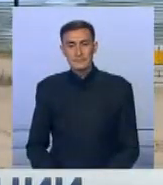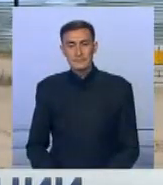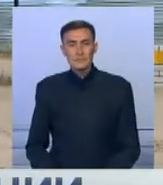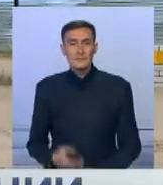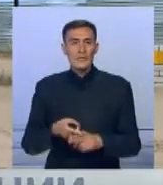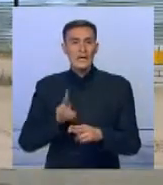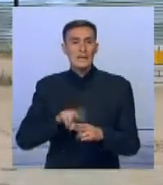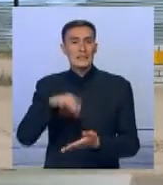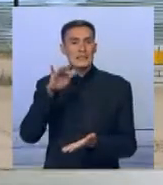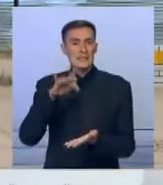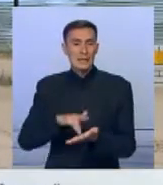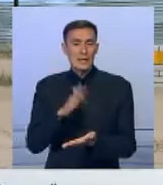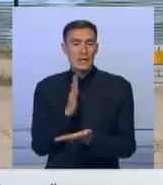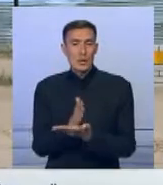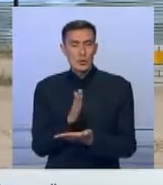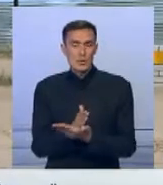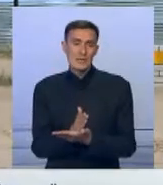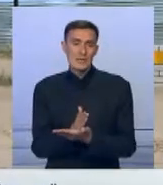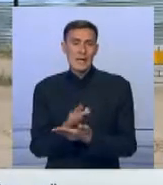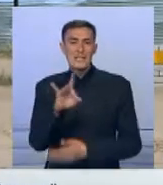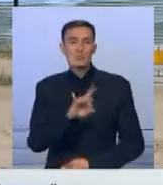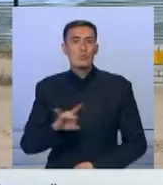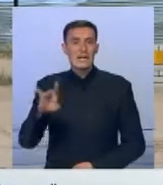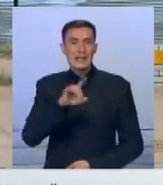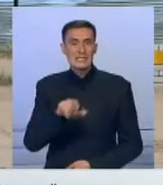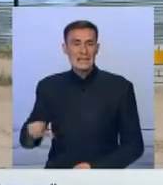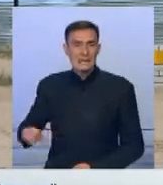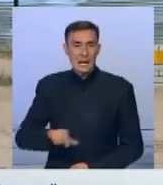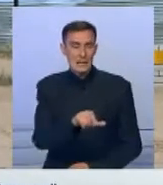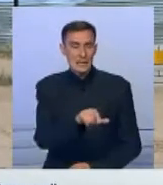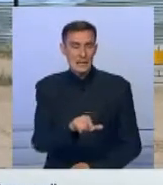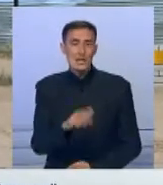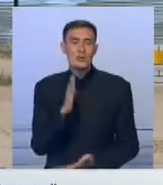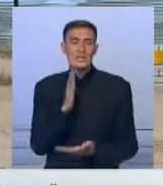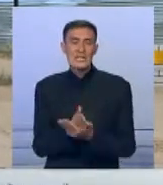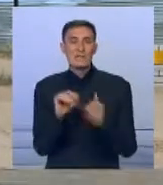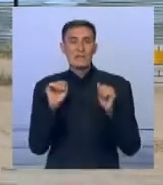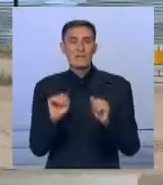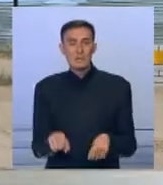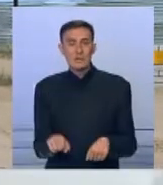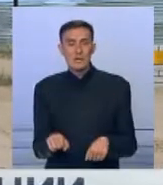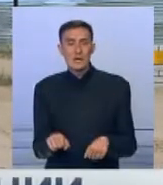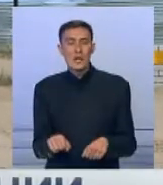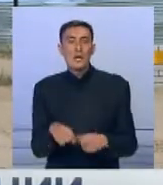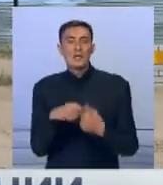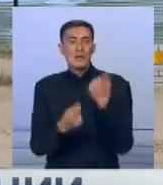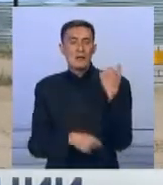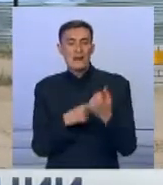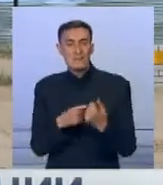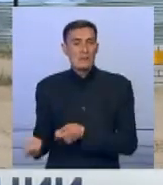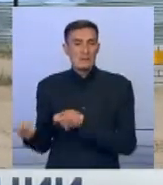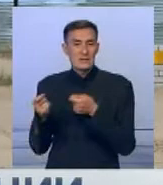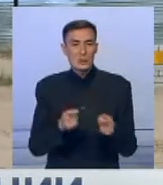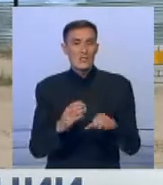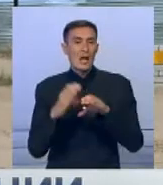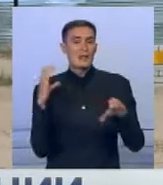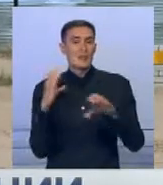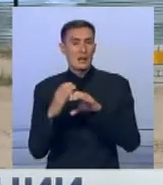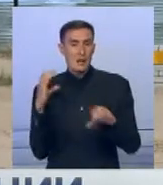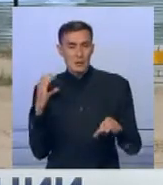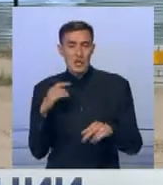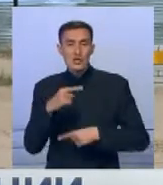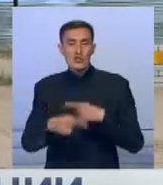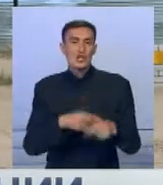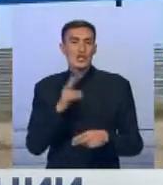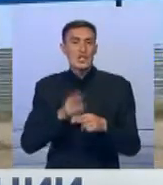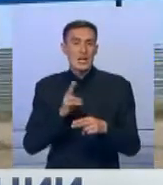Данный центр находится на республиканской трассе, плюс есть возможность получения товара контейнерами, получения товара